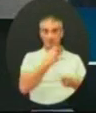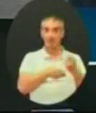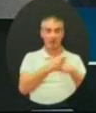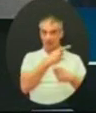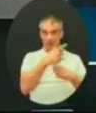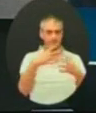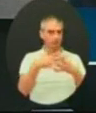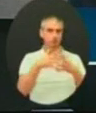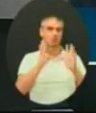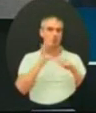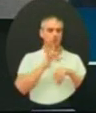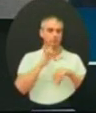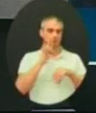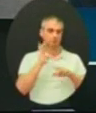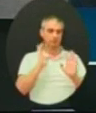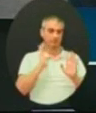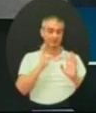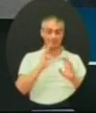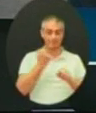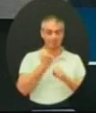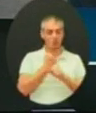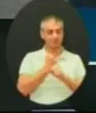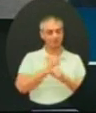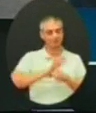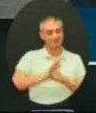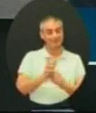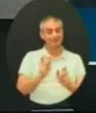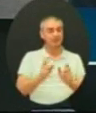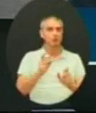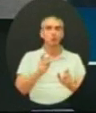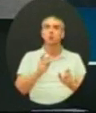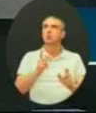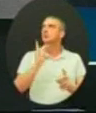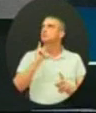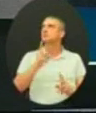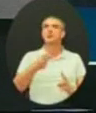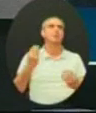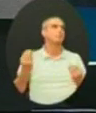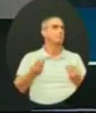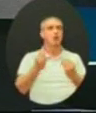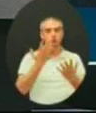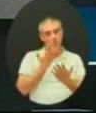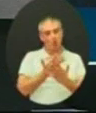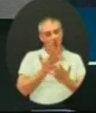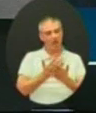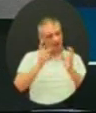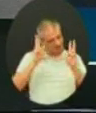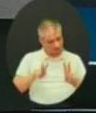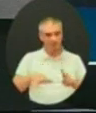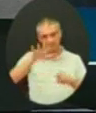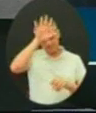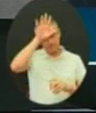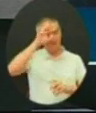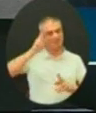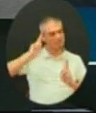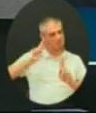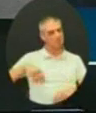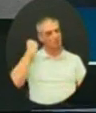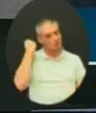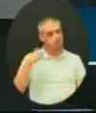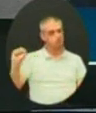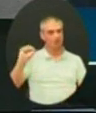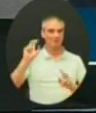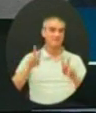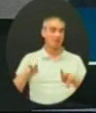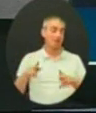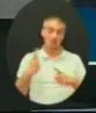דבר מאוד מאוד רגיש, כלומר, הפעלה של סנקציה כזאת, זה צריך לקרות פה באמת איזושהי הוכחה לכך שאיראנים ברגל גסה מפרים את ההסכם,